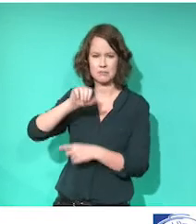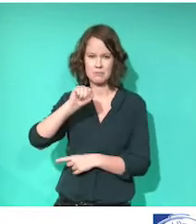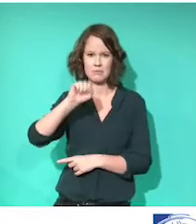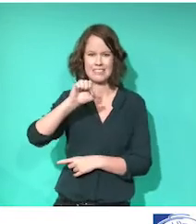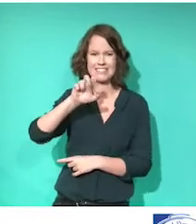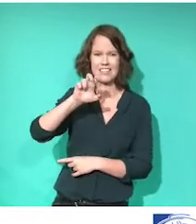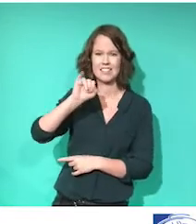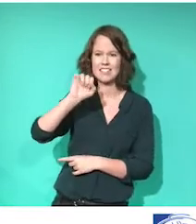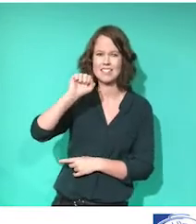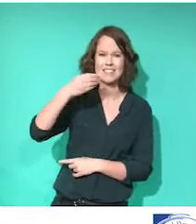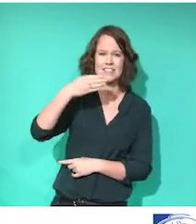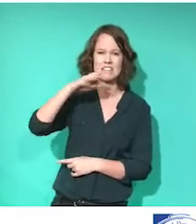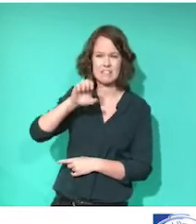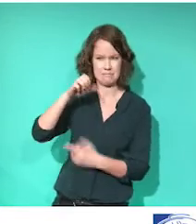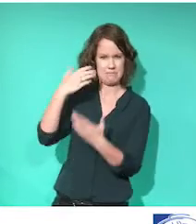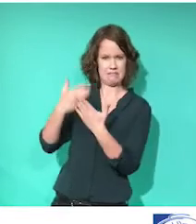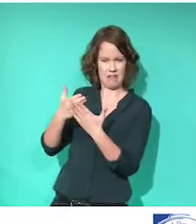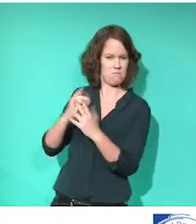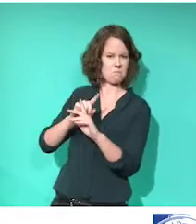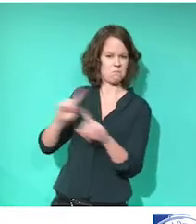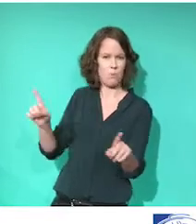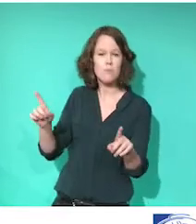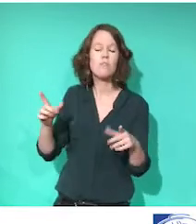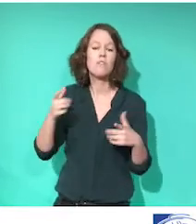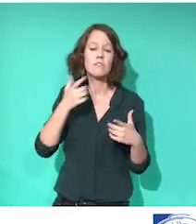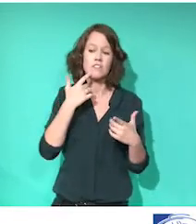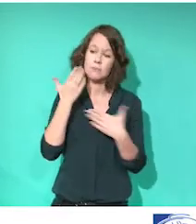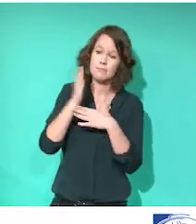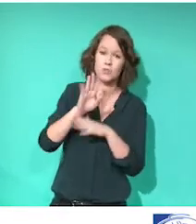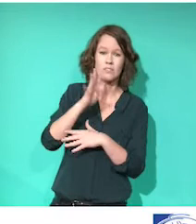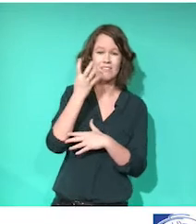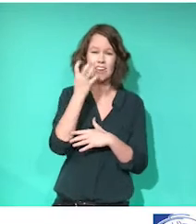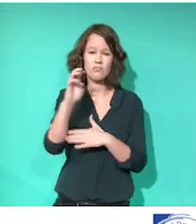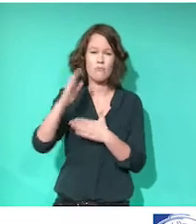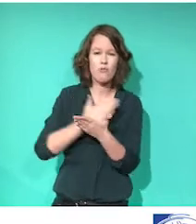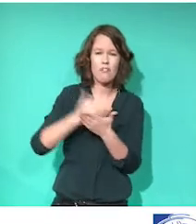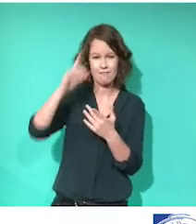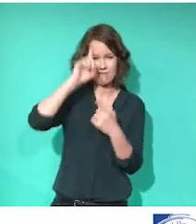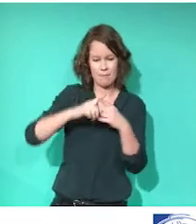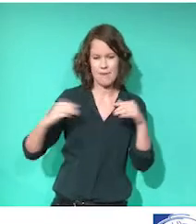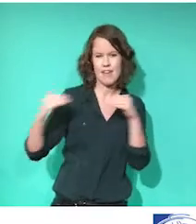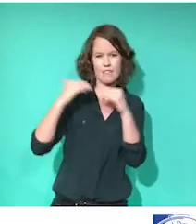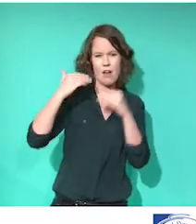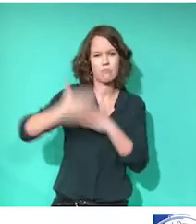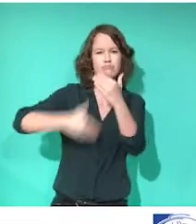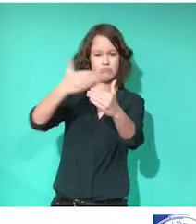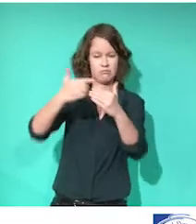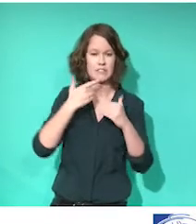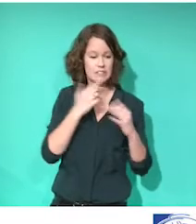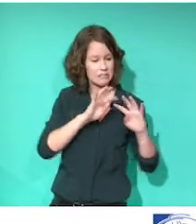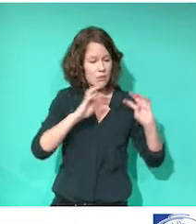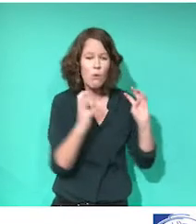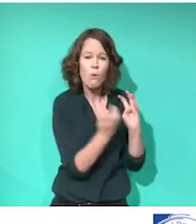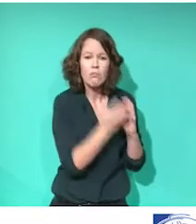400 initiatives qui font avancer l'égalité. Alors nous aurons des tables rondes, des ateliers, des thématiques. Nous ferons évidemment le point sur le plan d'action